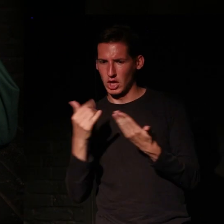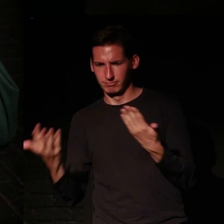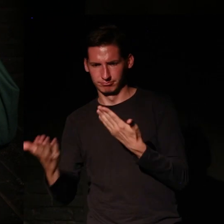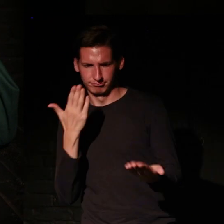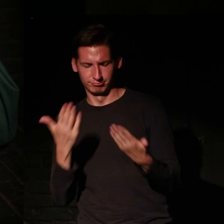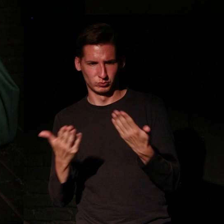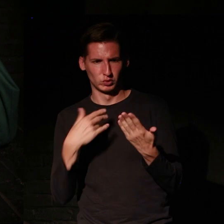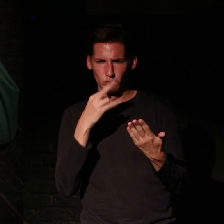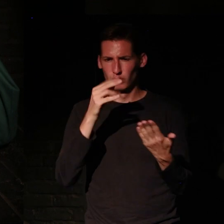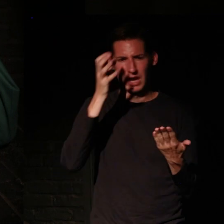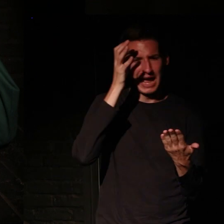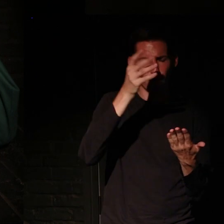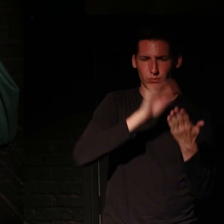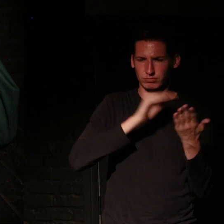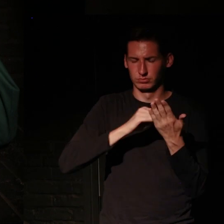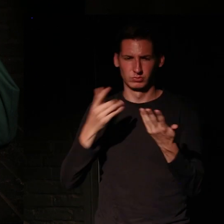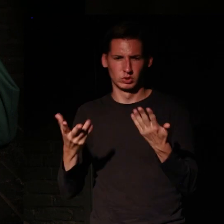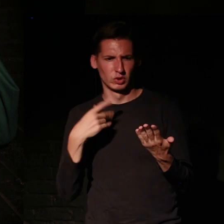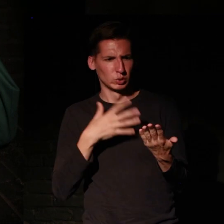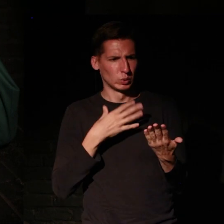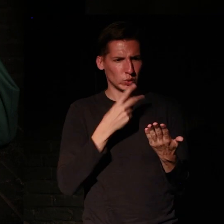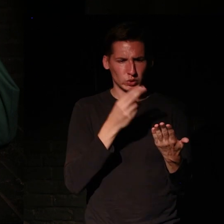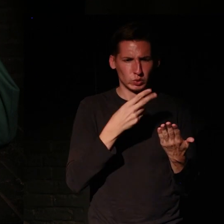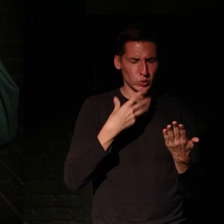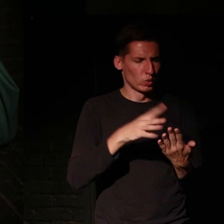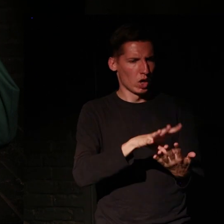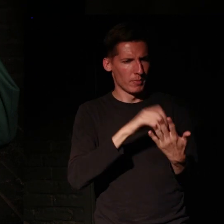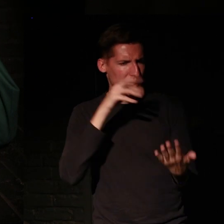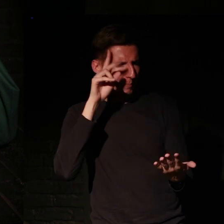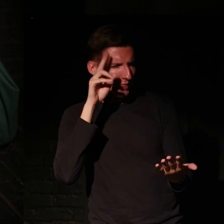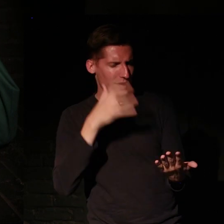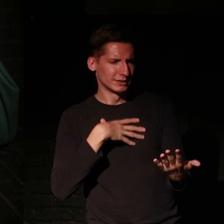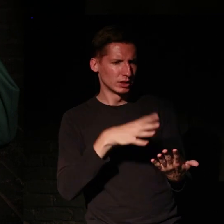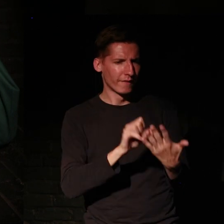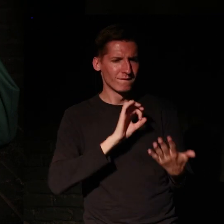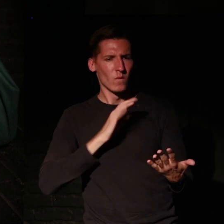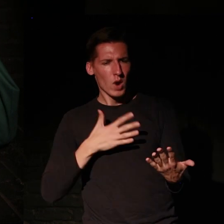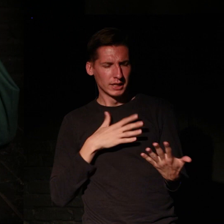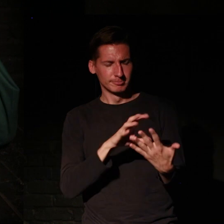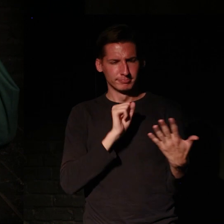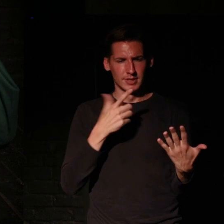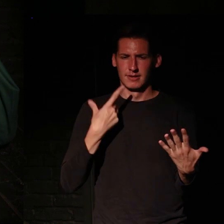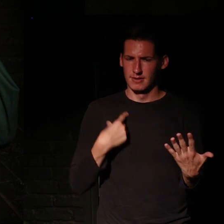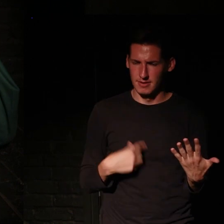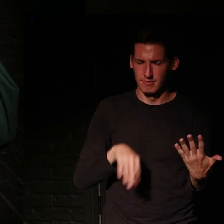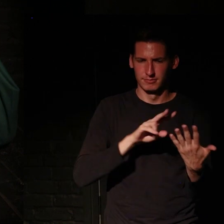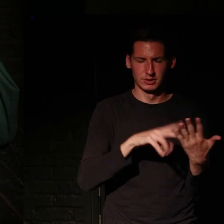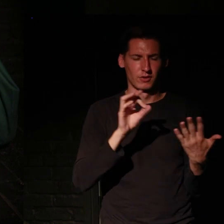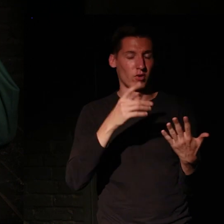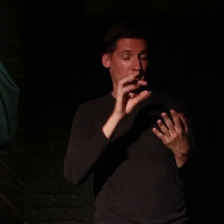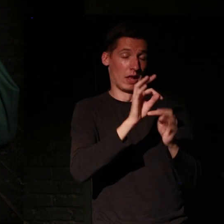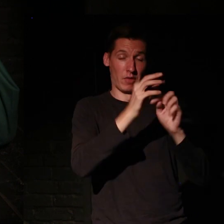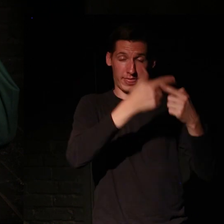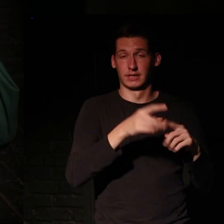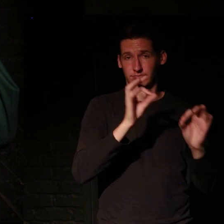gdzie autorzy Septuaginty dokonują pewnej interpretacji właśnie tego tekstu